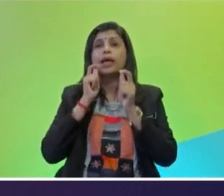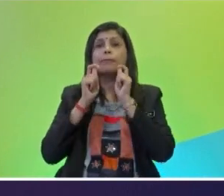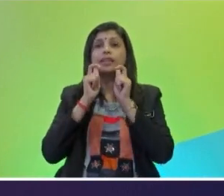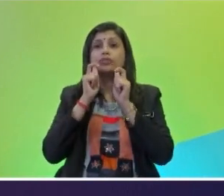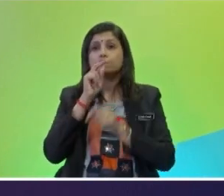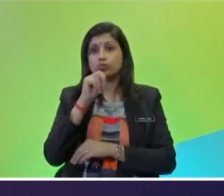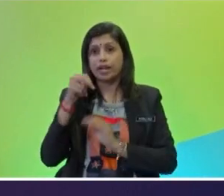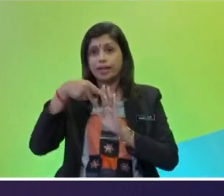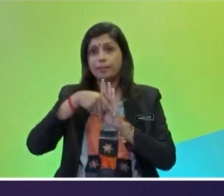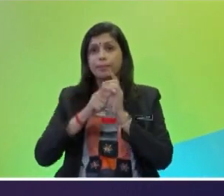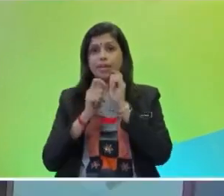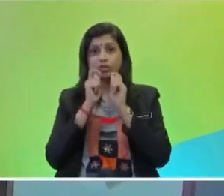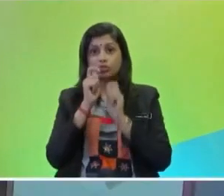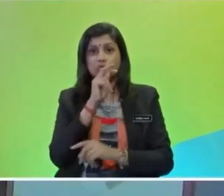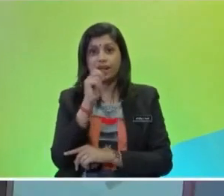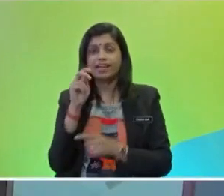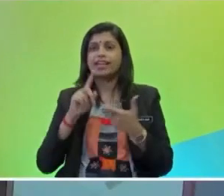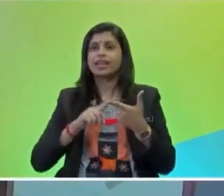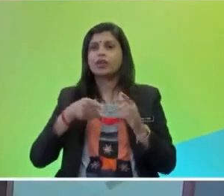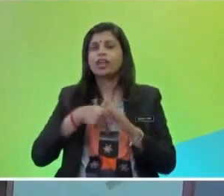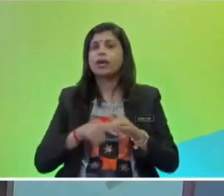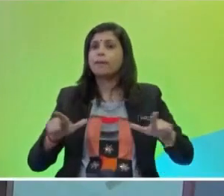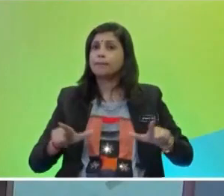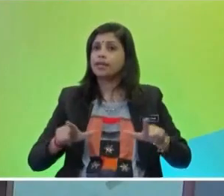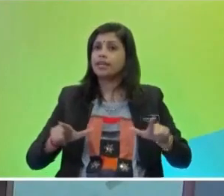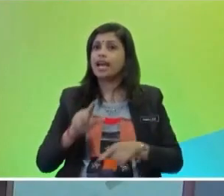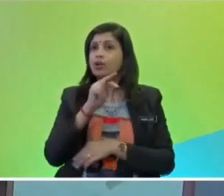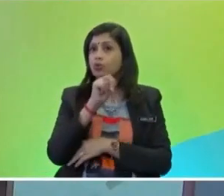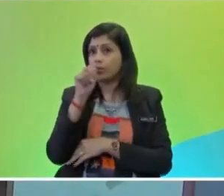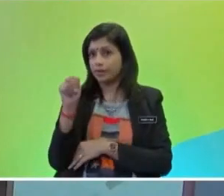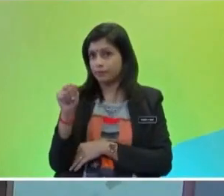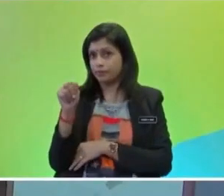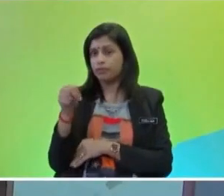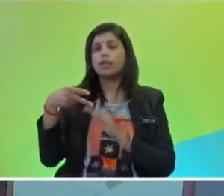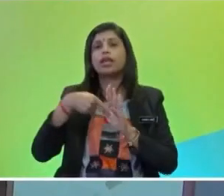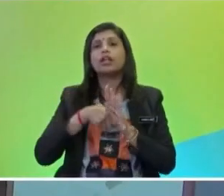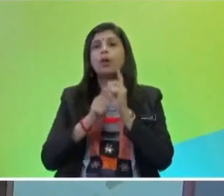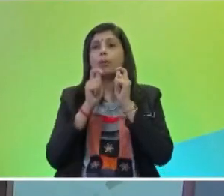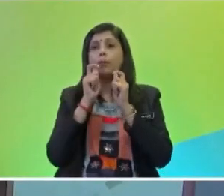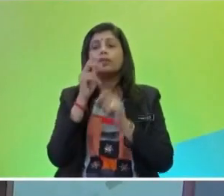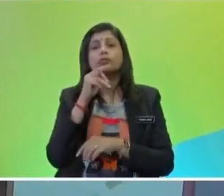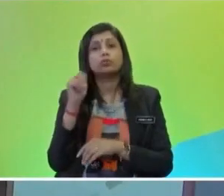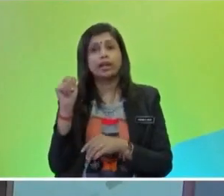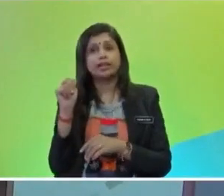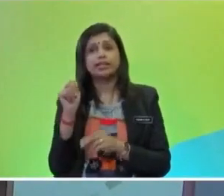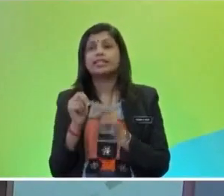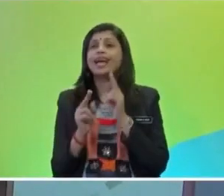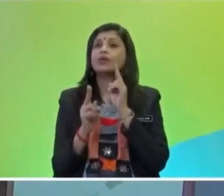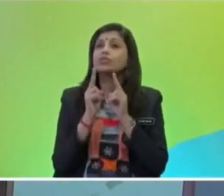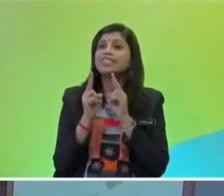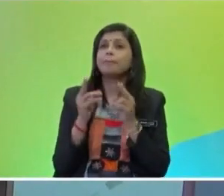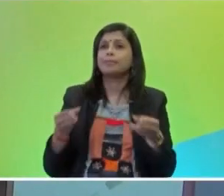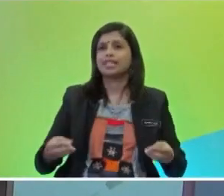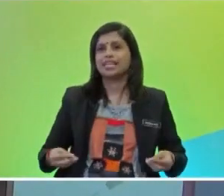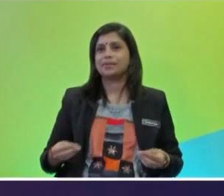itu pertuturan dan apa itu perlakuan? Sekejap. Okey, ini dia. Okey, pertuturan. Kita akan mengucapkan terima